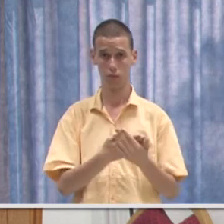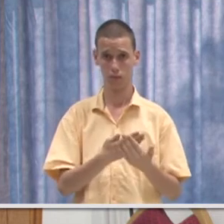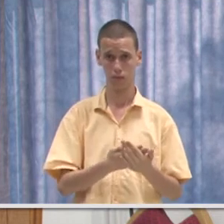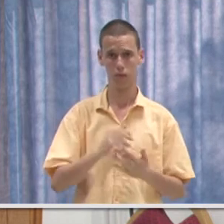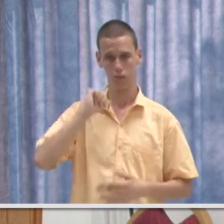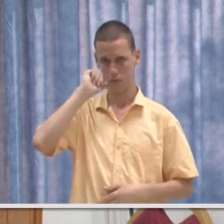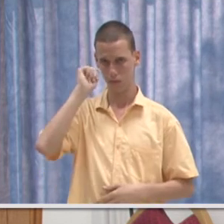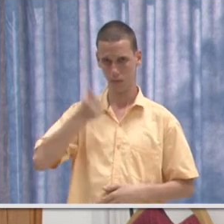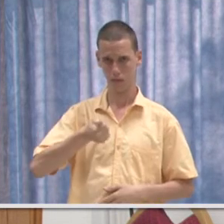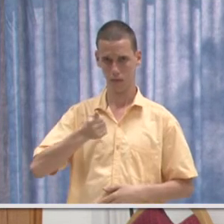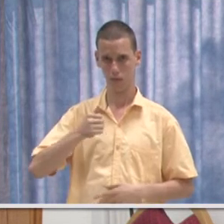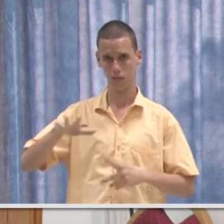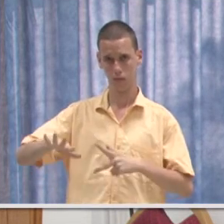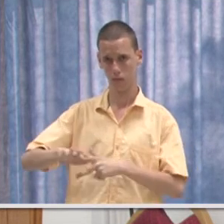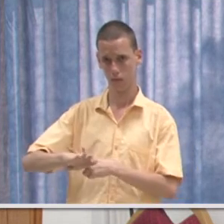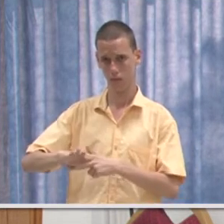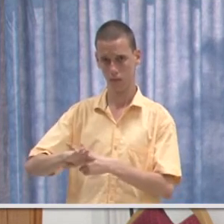parle dans le service pour commencer